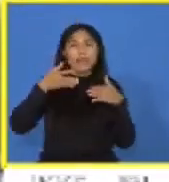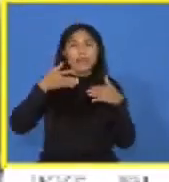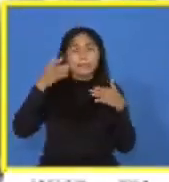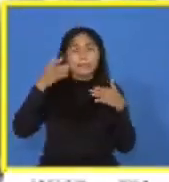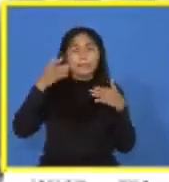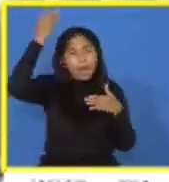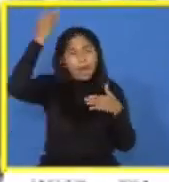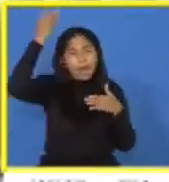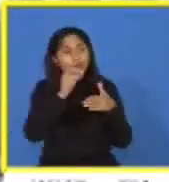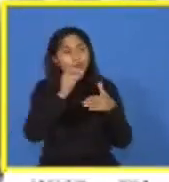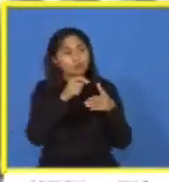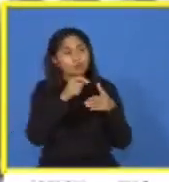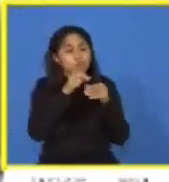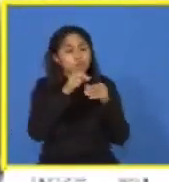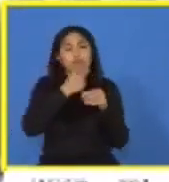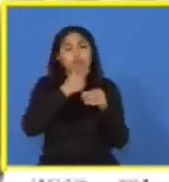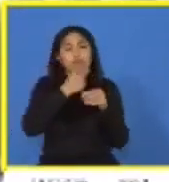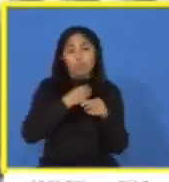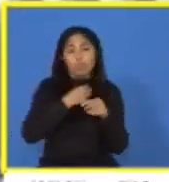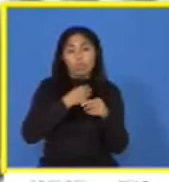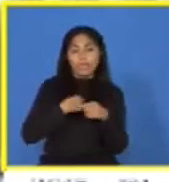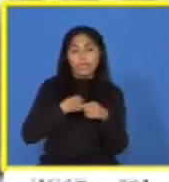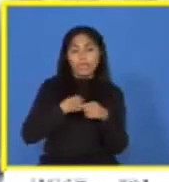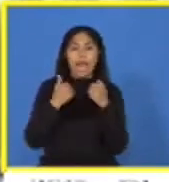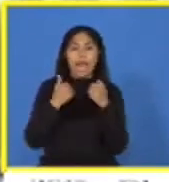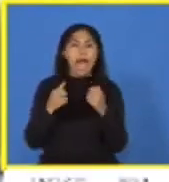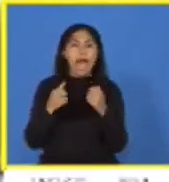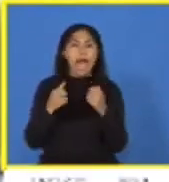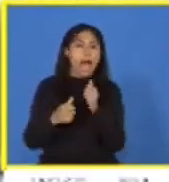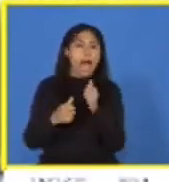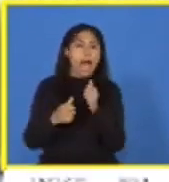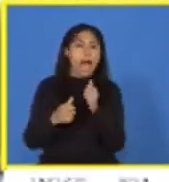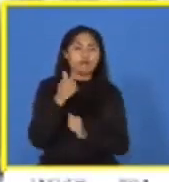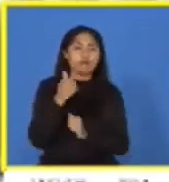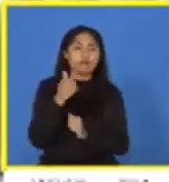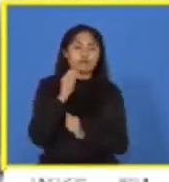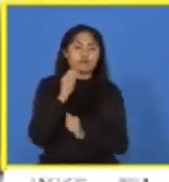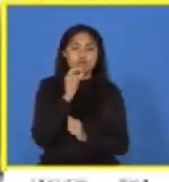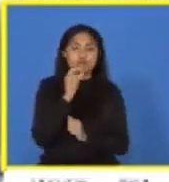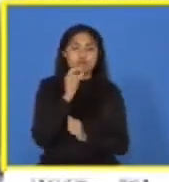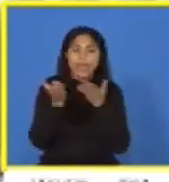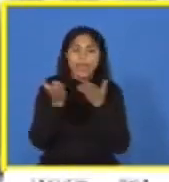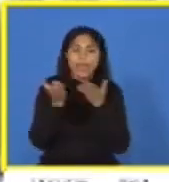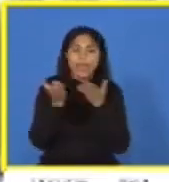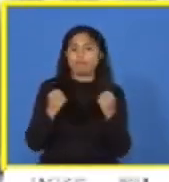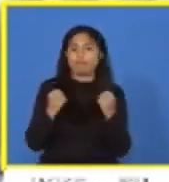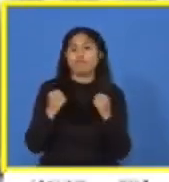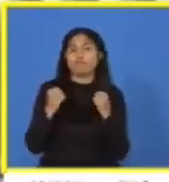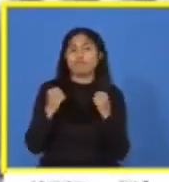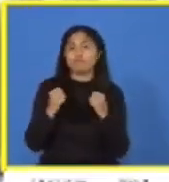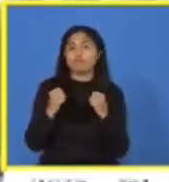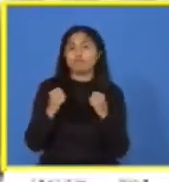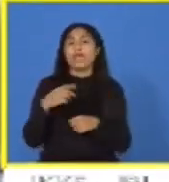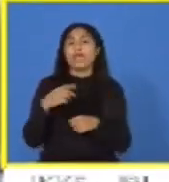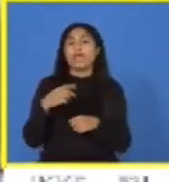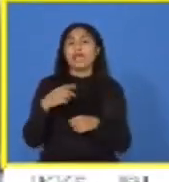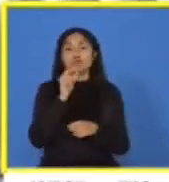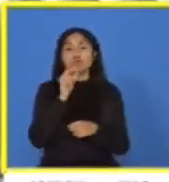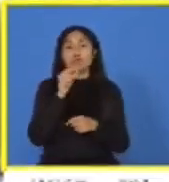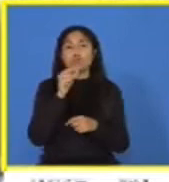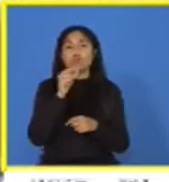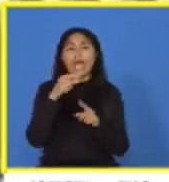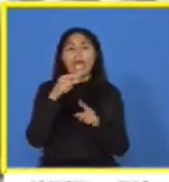aktif melayani pasien, kita juga terutama untuk perlindungan kepada nakes, kita juga